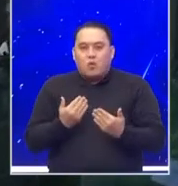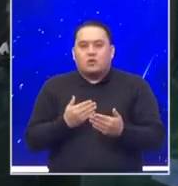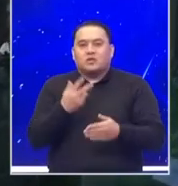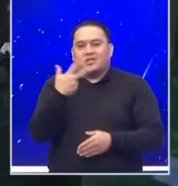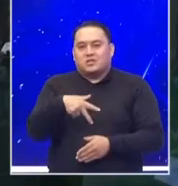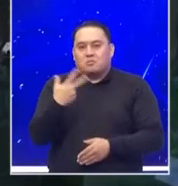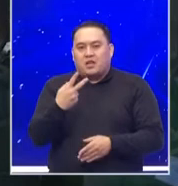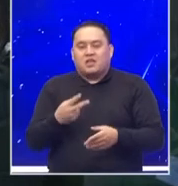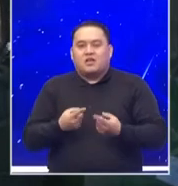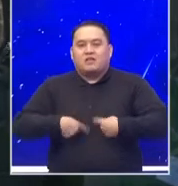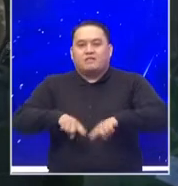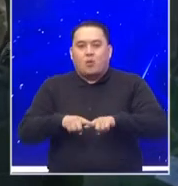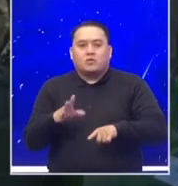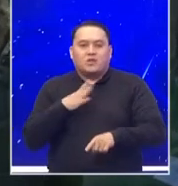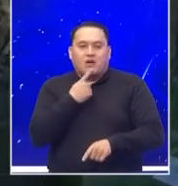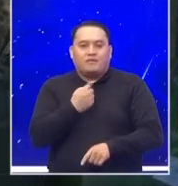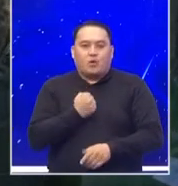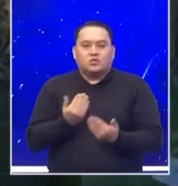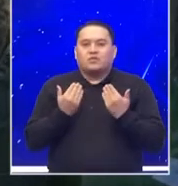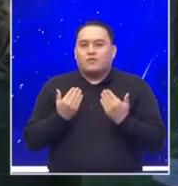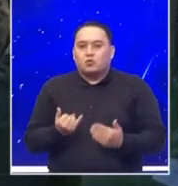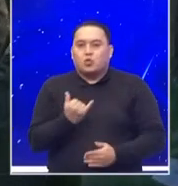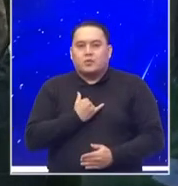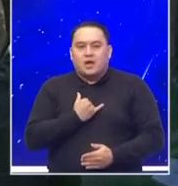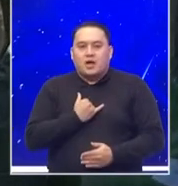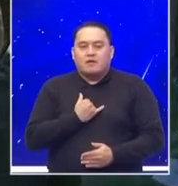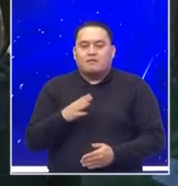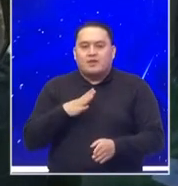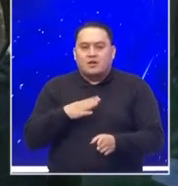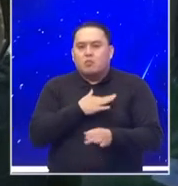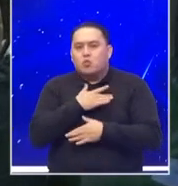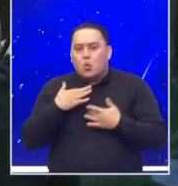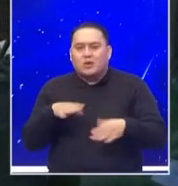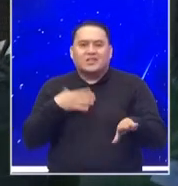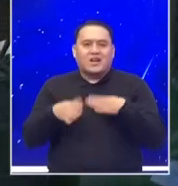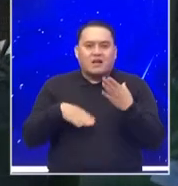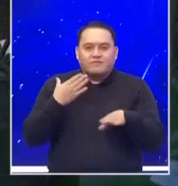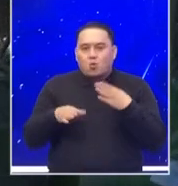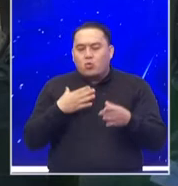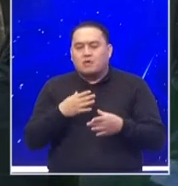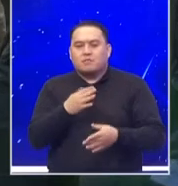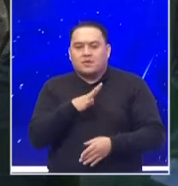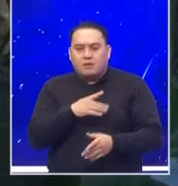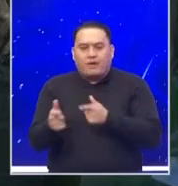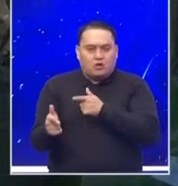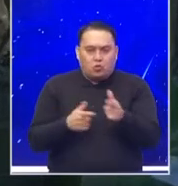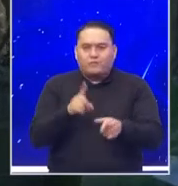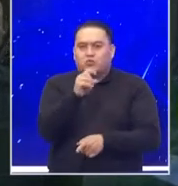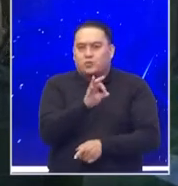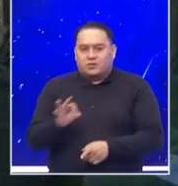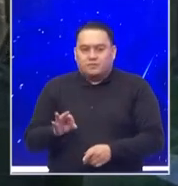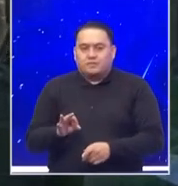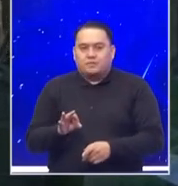35 десанта шнурова и бригаде на сегодняшний день мы совершили очень много тренировочных элементов для прыжков